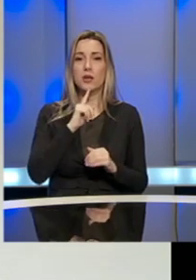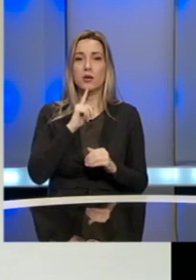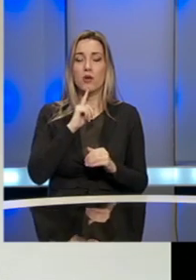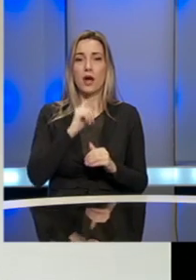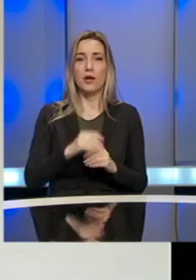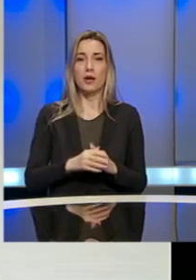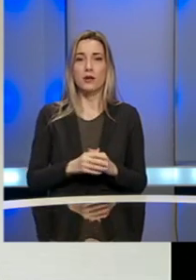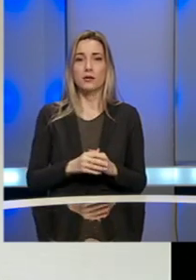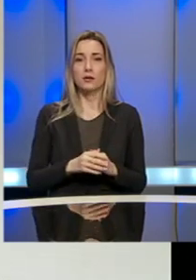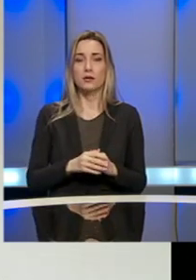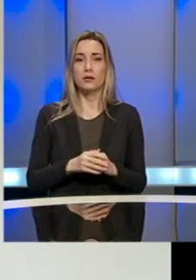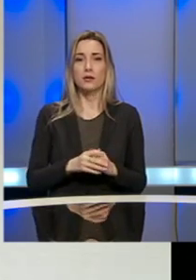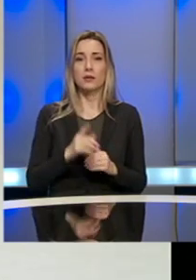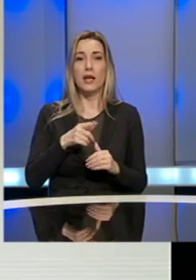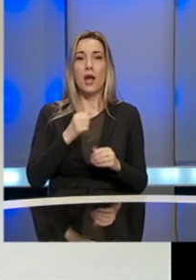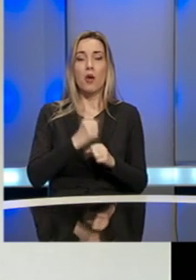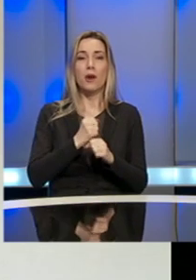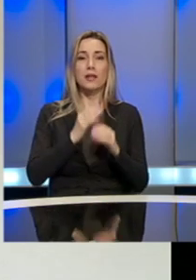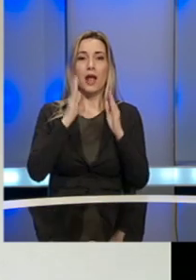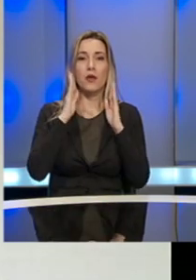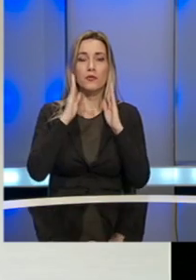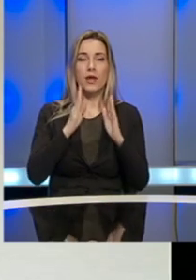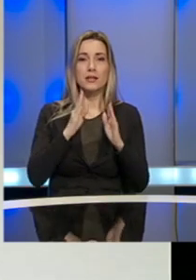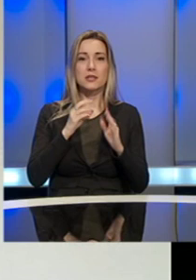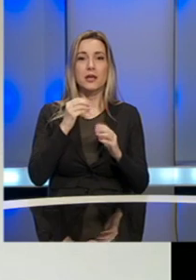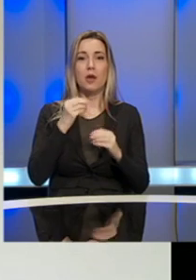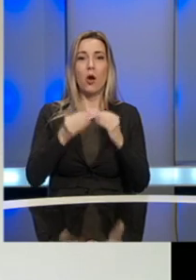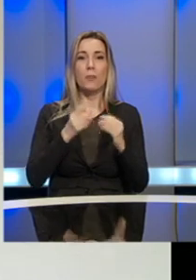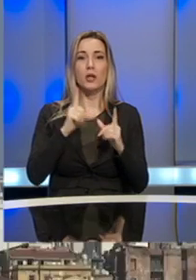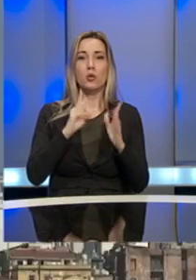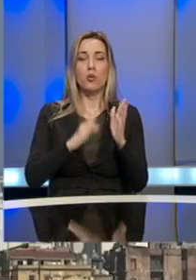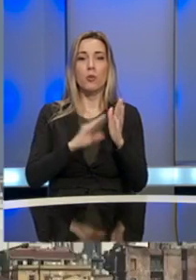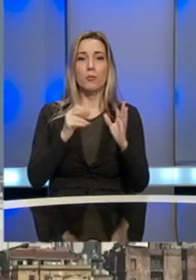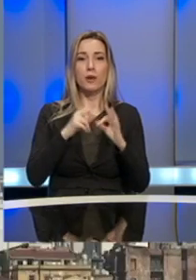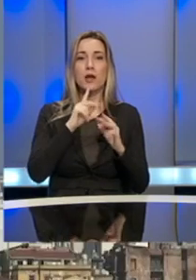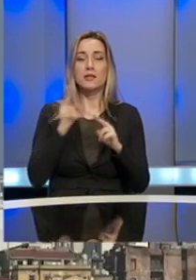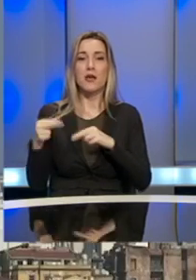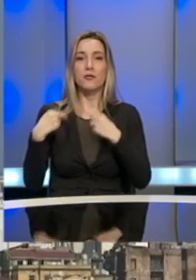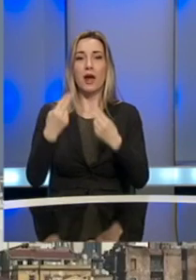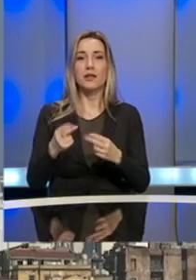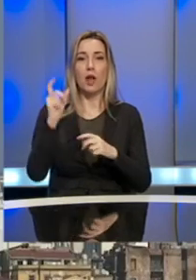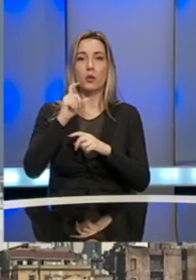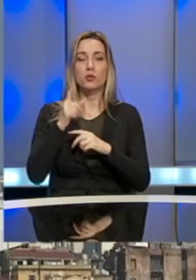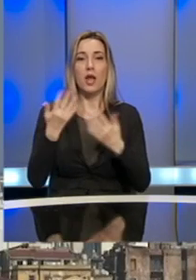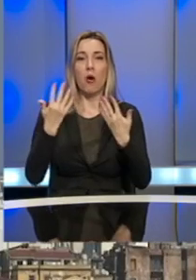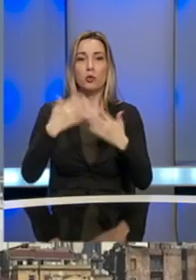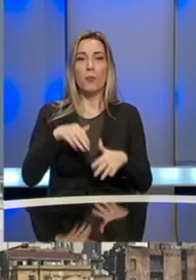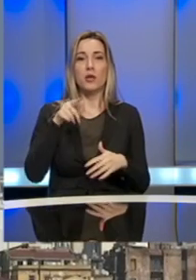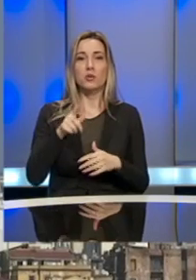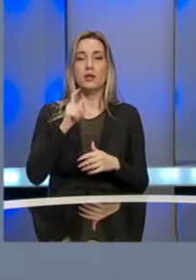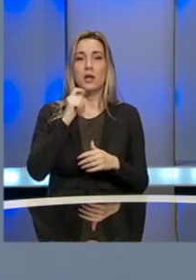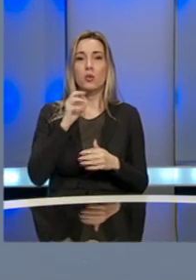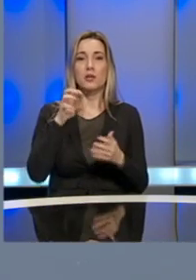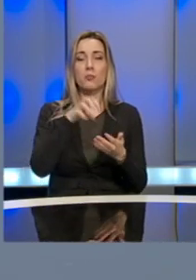obavila vjerski obred umru se vratila u Tursku, tako da su automatski svi ti ljudi